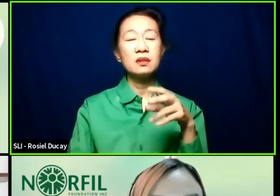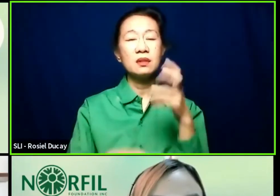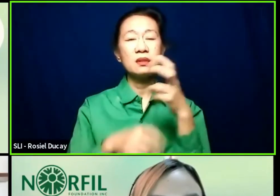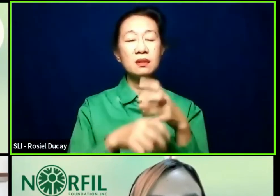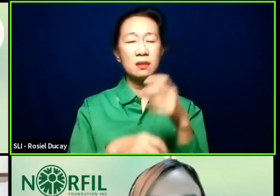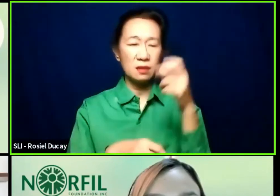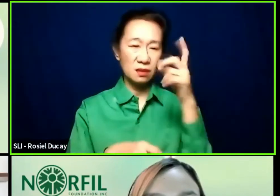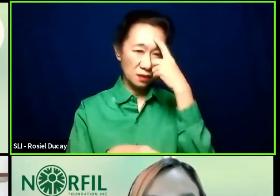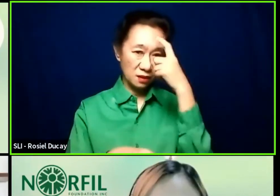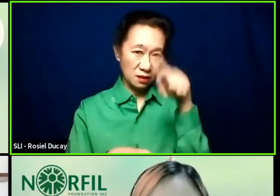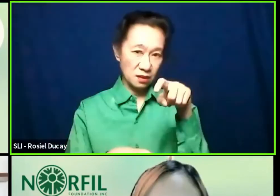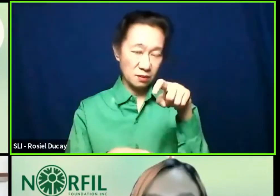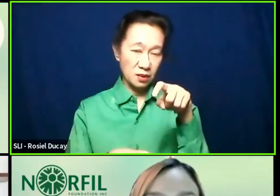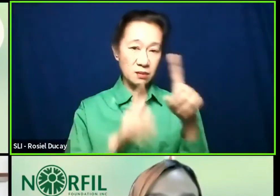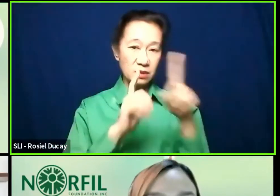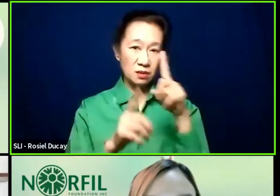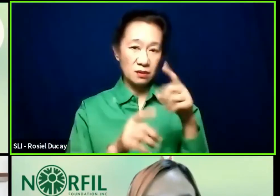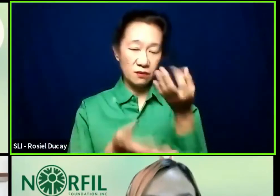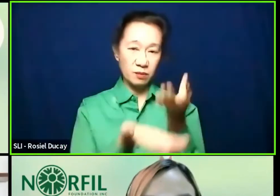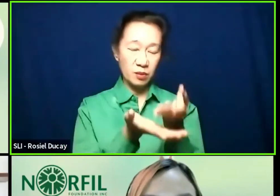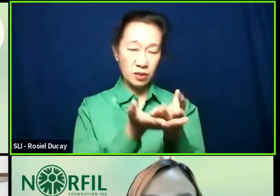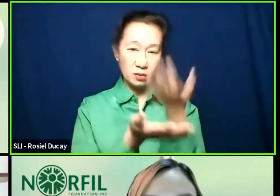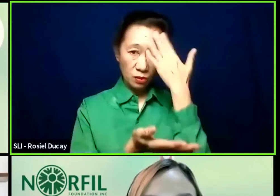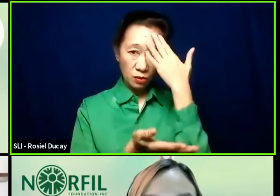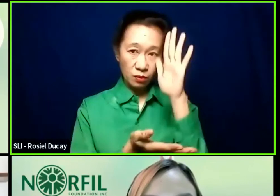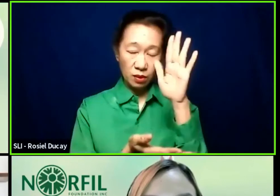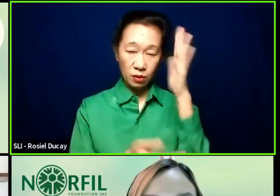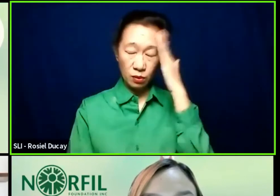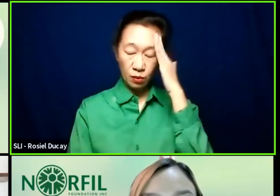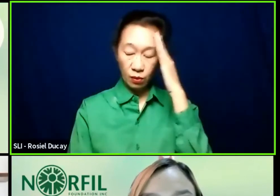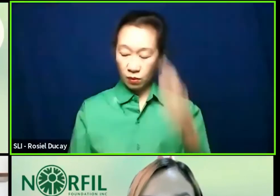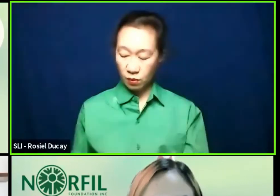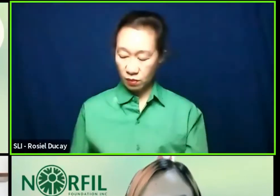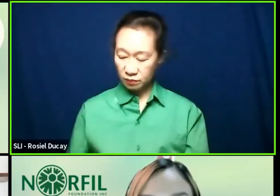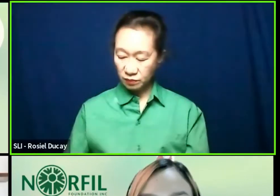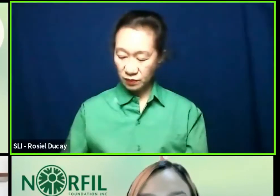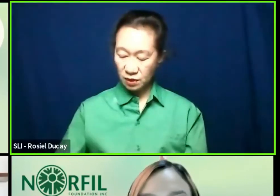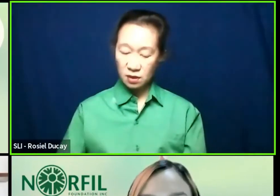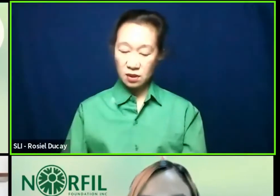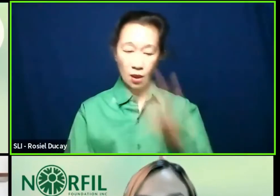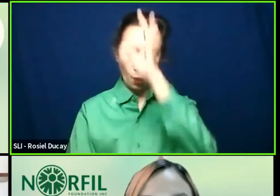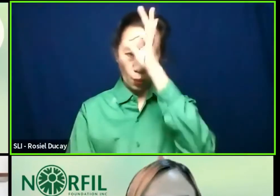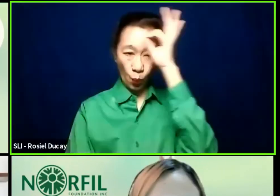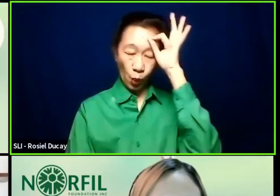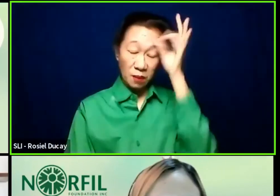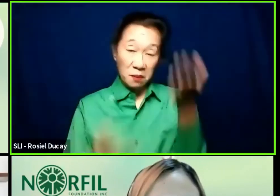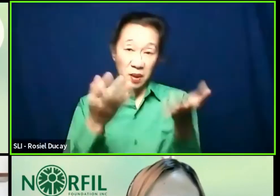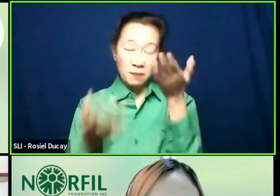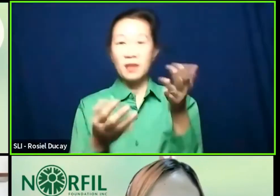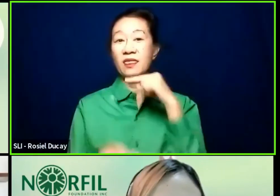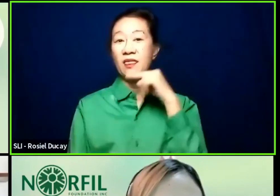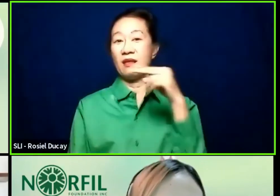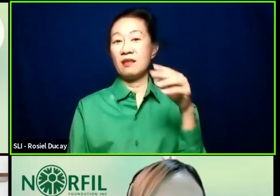niya. Sa pera naman po, hindi siya marunong, and alam niya ay yung barya lang. So baka po hindi yung mga